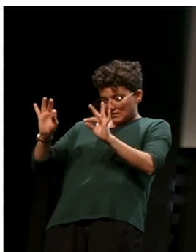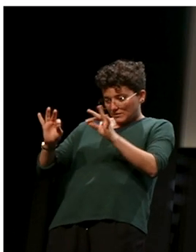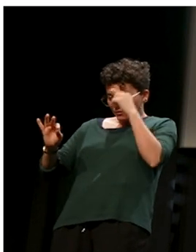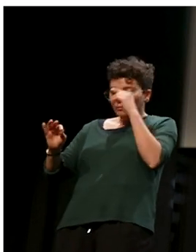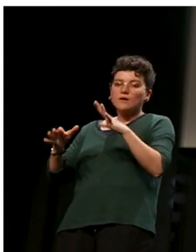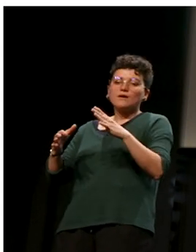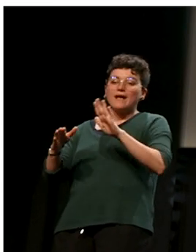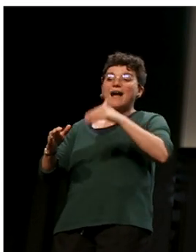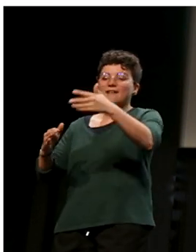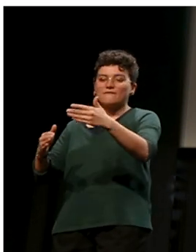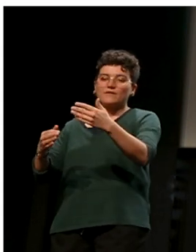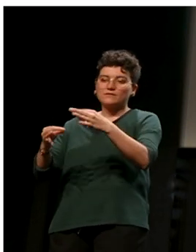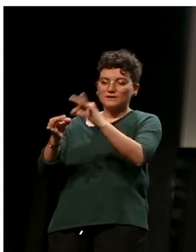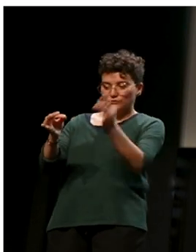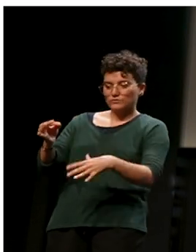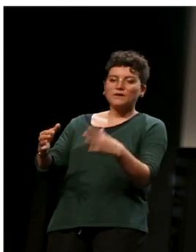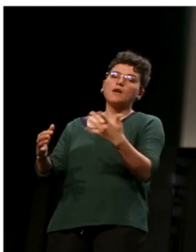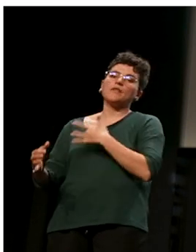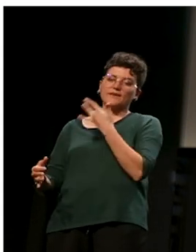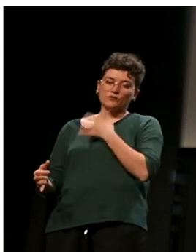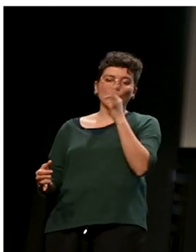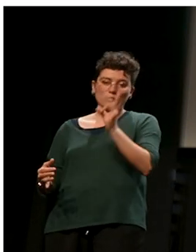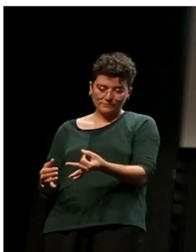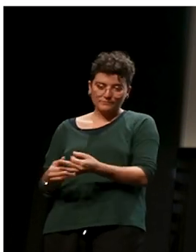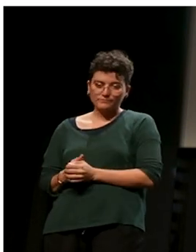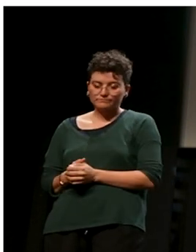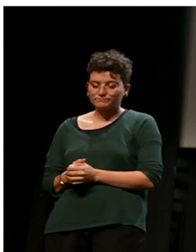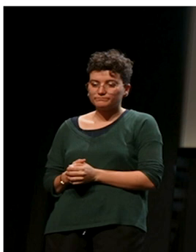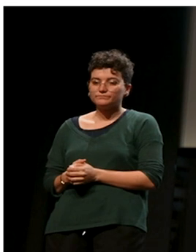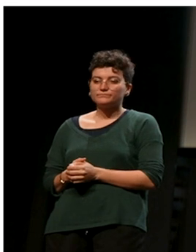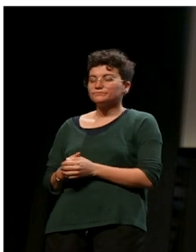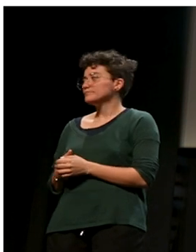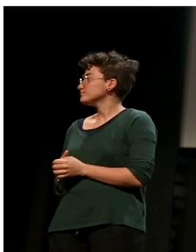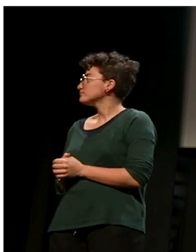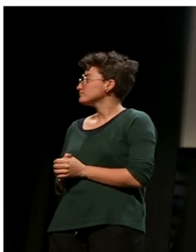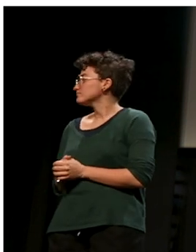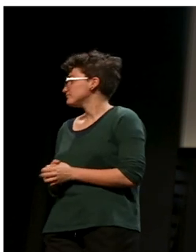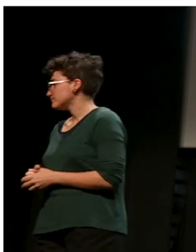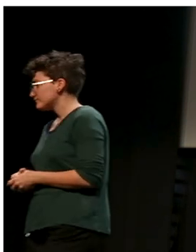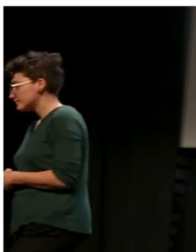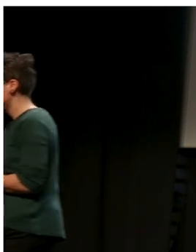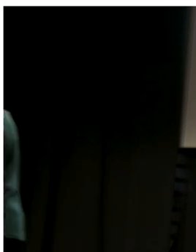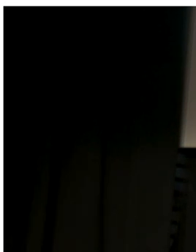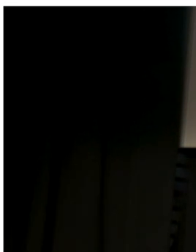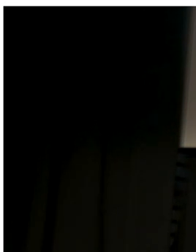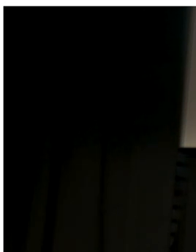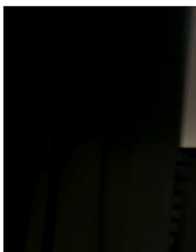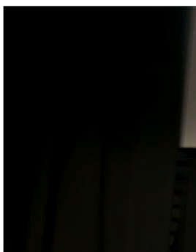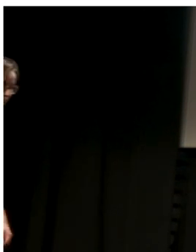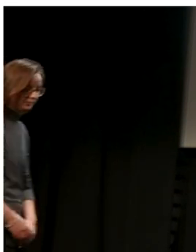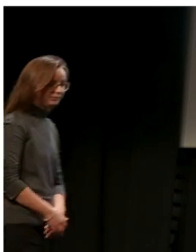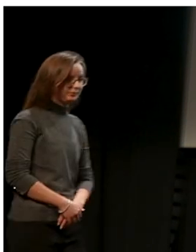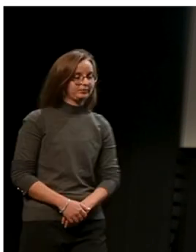image intéressante. Et donc, maintenant, je me remets dans la peau de l'illustrateur. Bah oui, il y a des illustrateurs